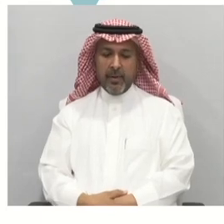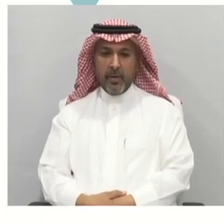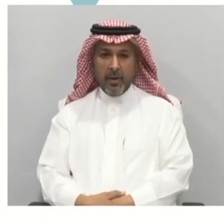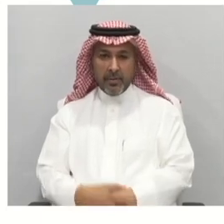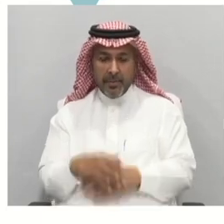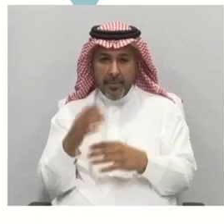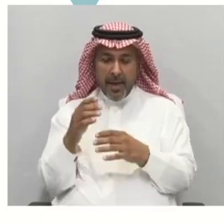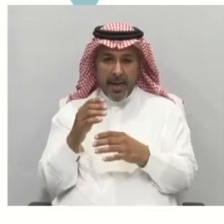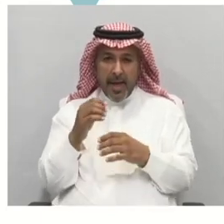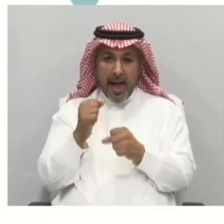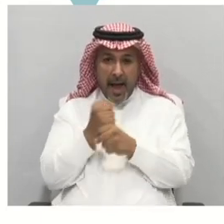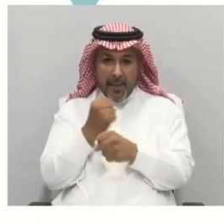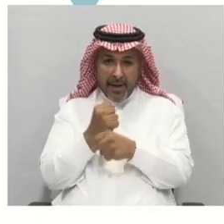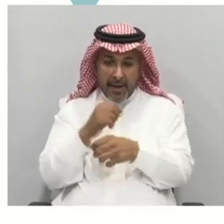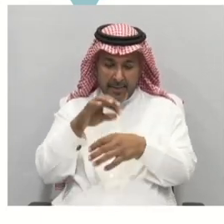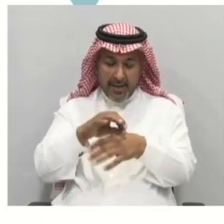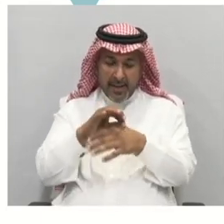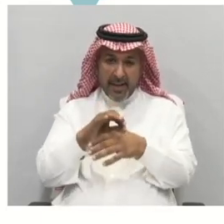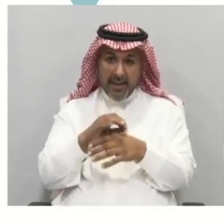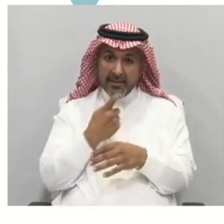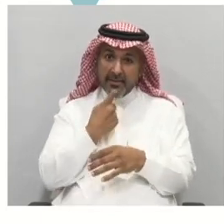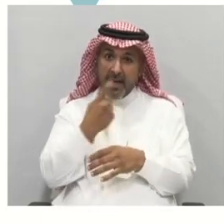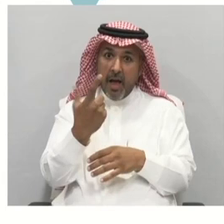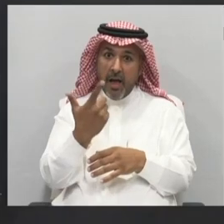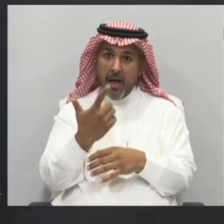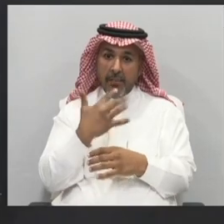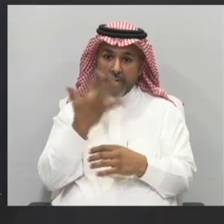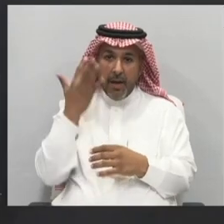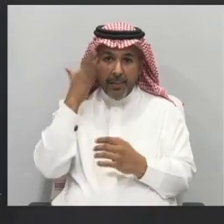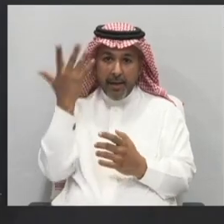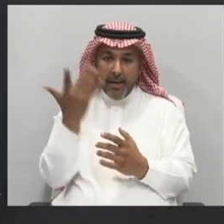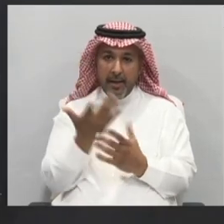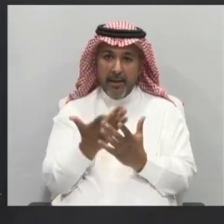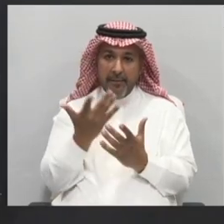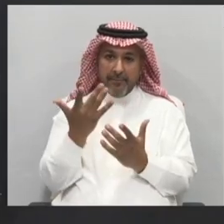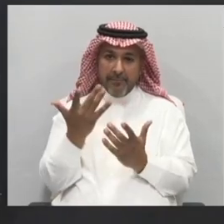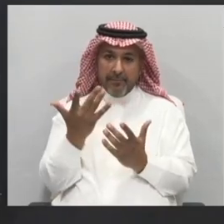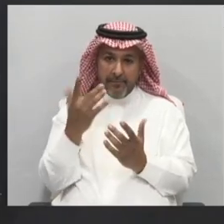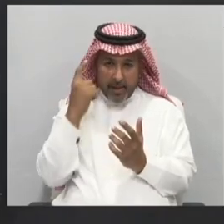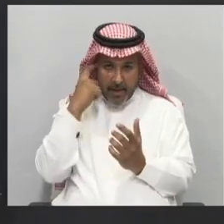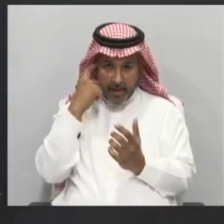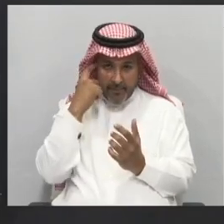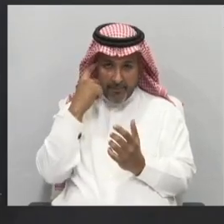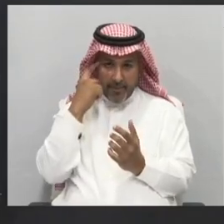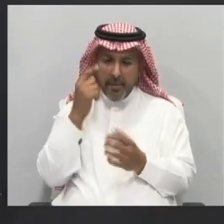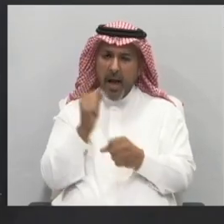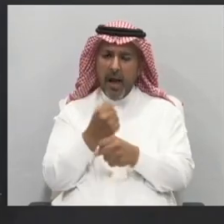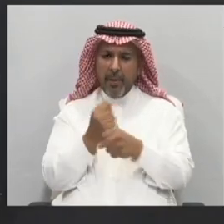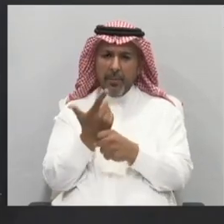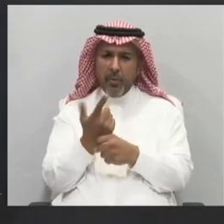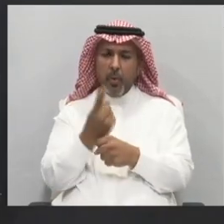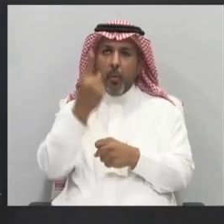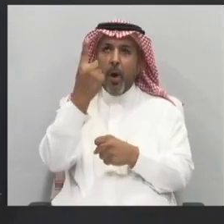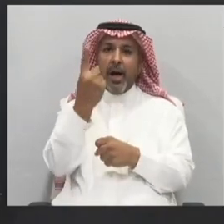لماذا نسال سؤال مهم ونقول لماذا ايات الايات والمعجزات من الانبياء دليل